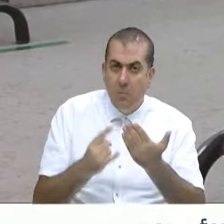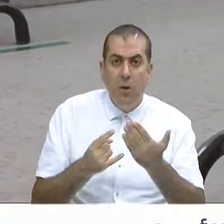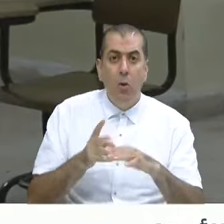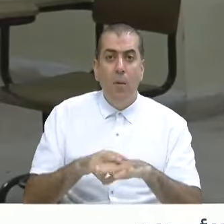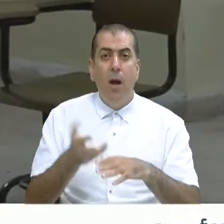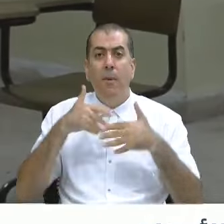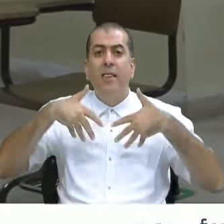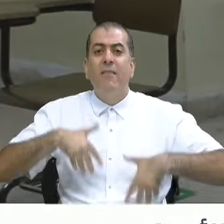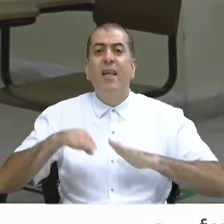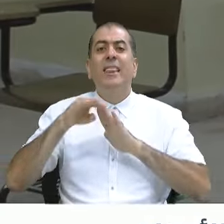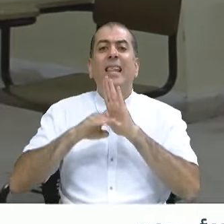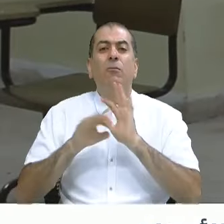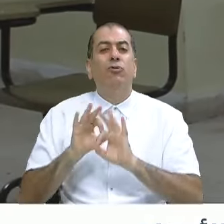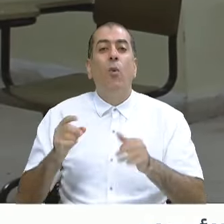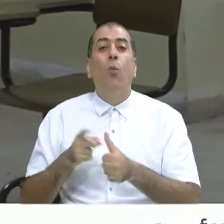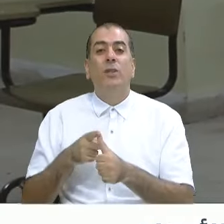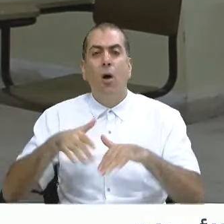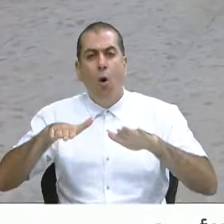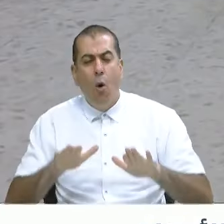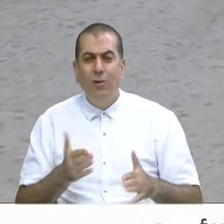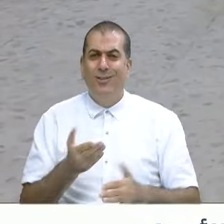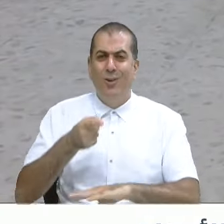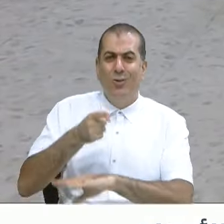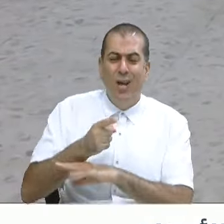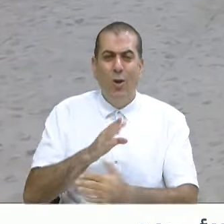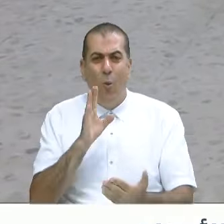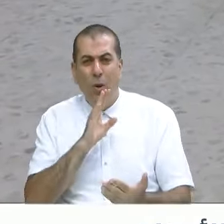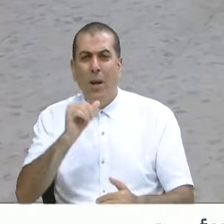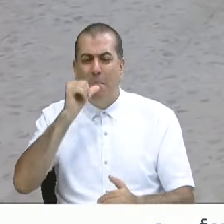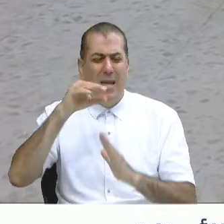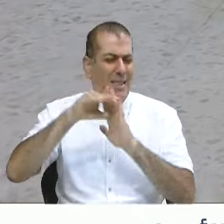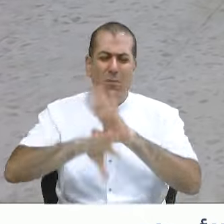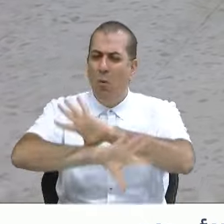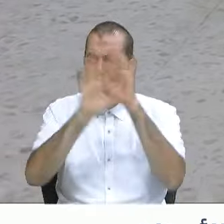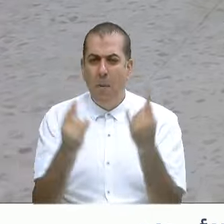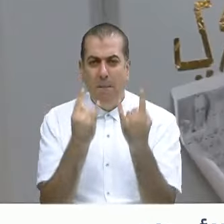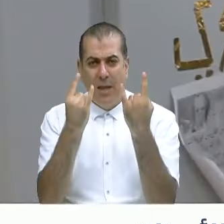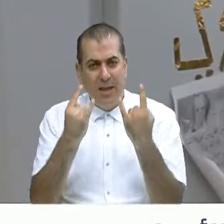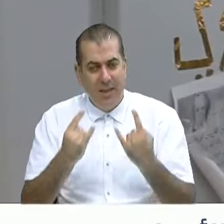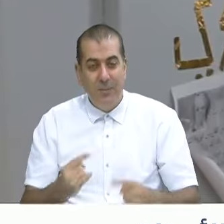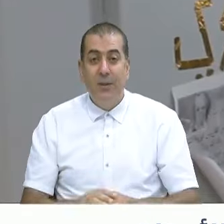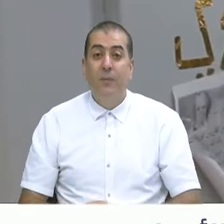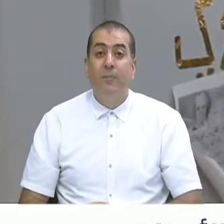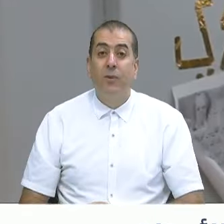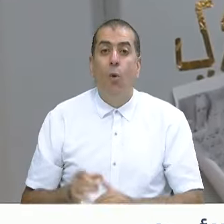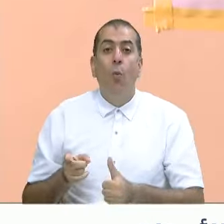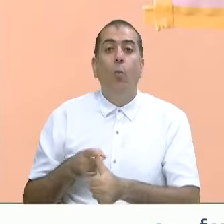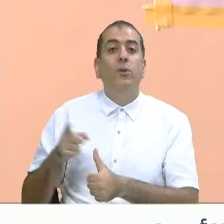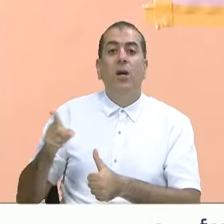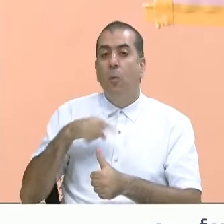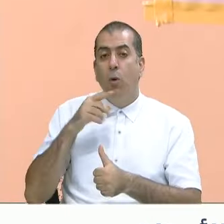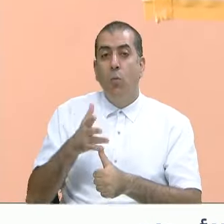الاستعدادات والتجهيزات التي وفرتها الوزاره في قاعات وغرف الامتحان وبحسب خطه الوزاره